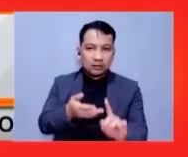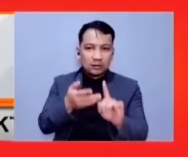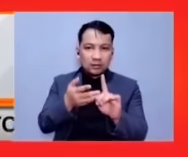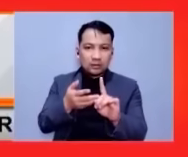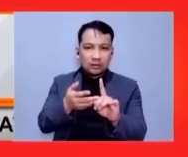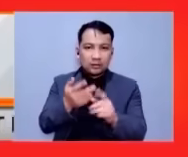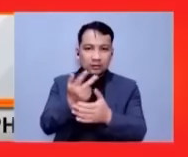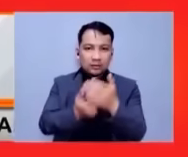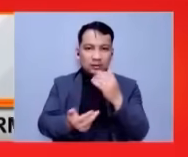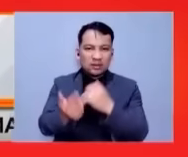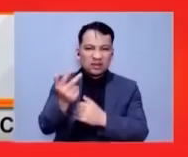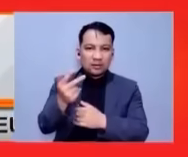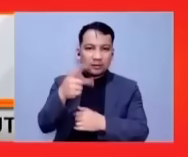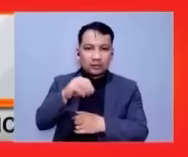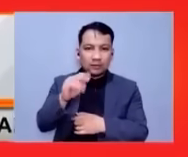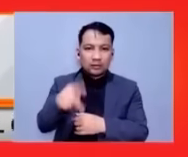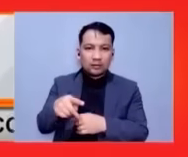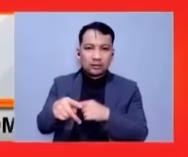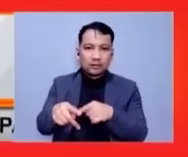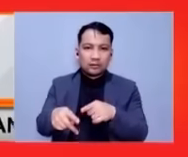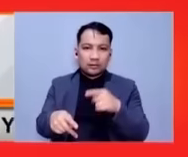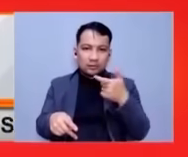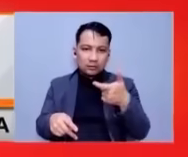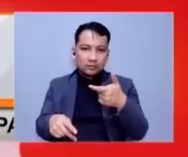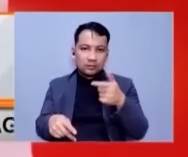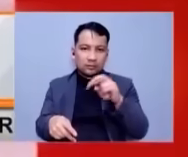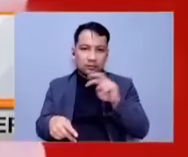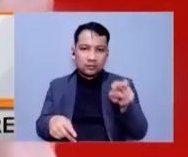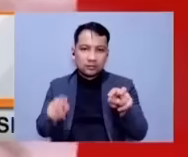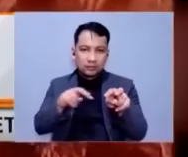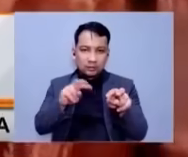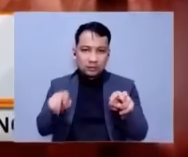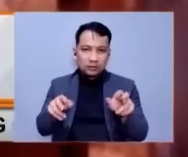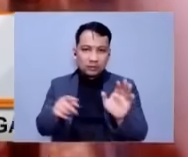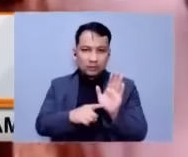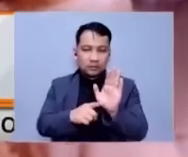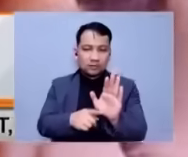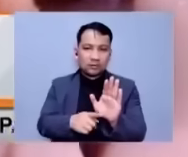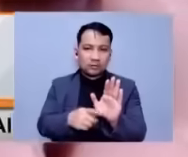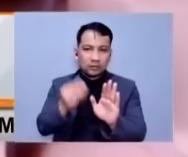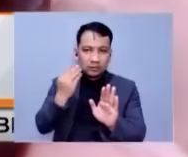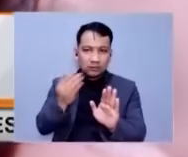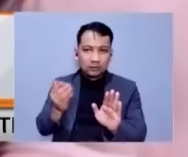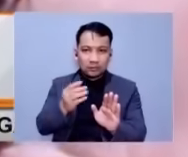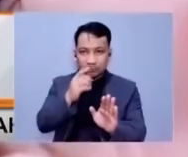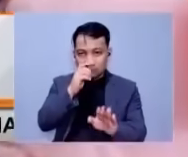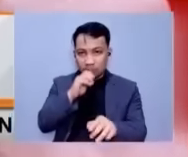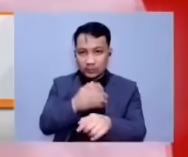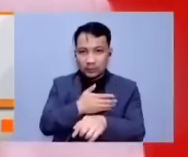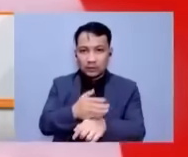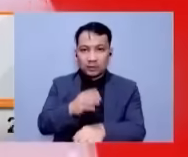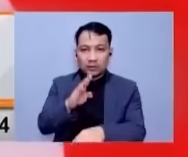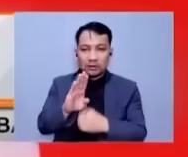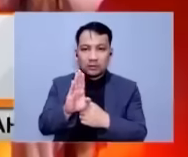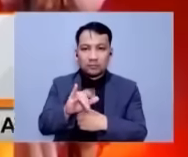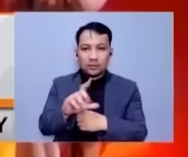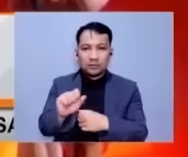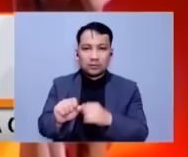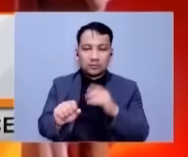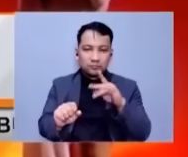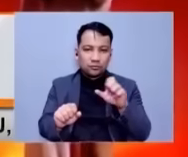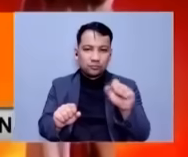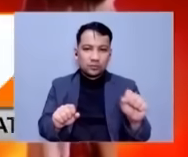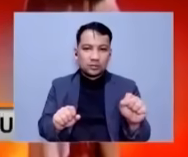3-member P-pop girl group na G22. Ibinida naman nila ang kanilang mga kantang Babalik, Boomerang at